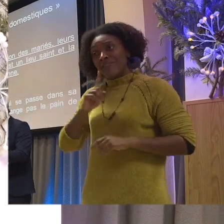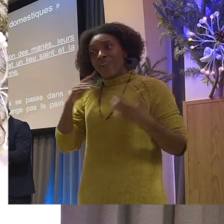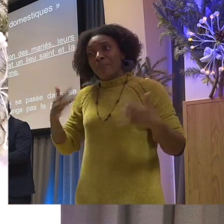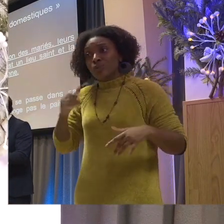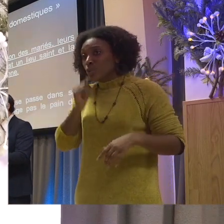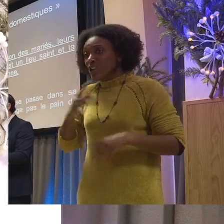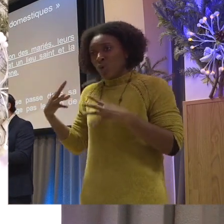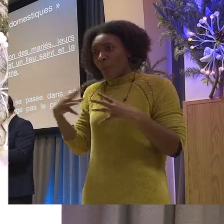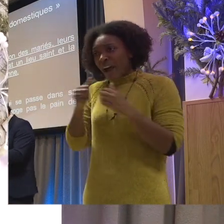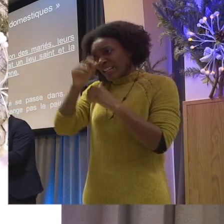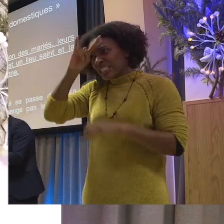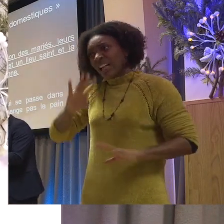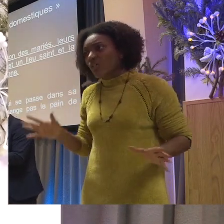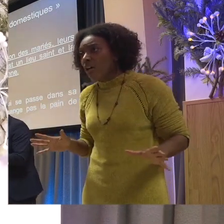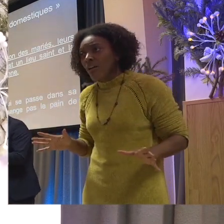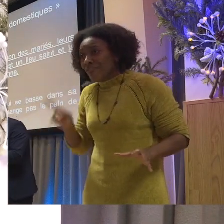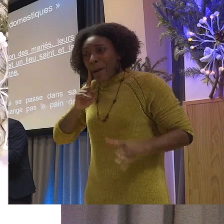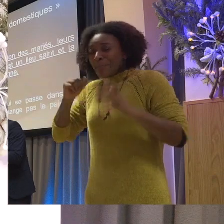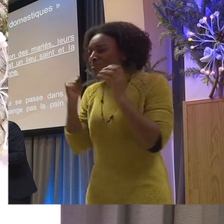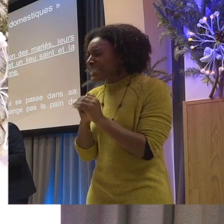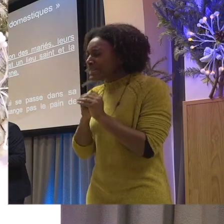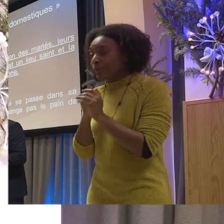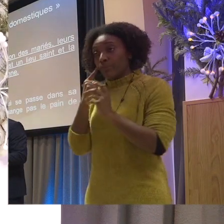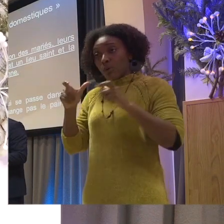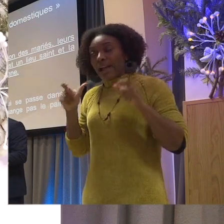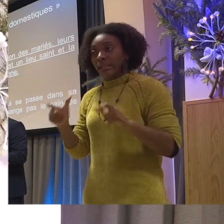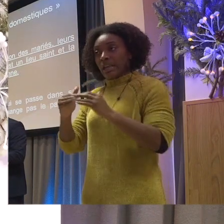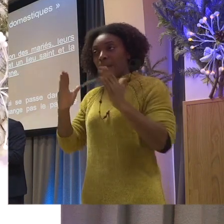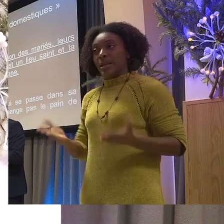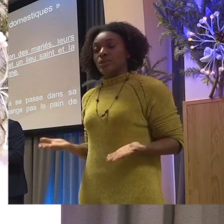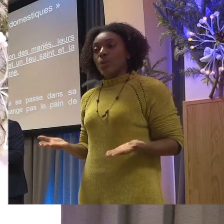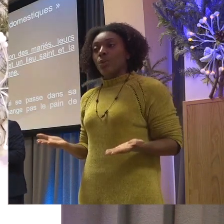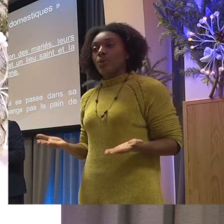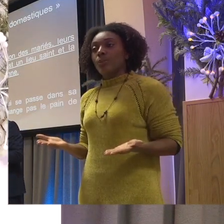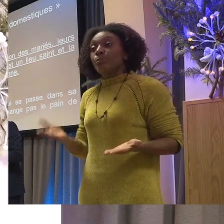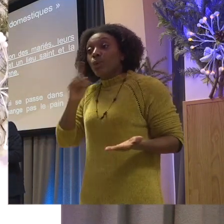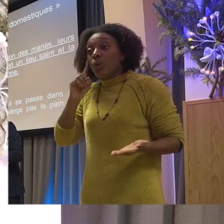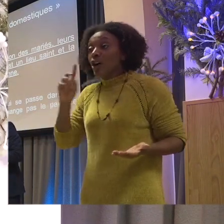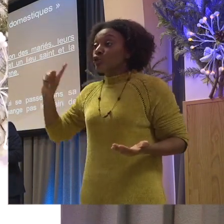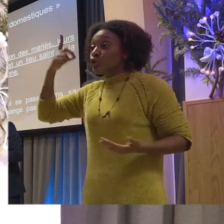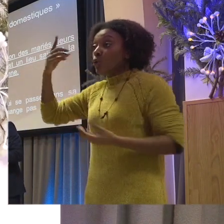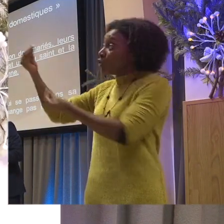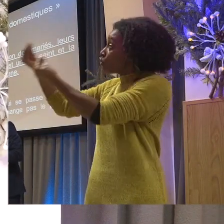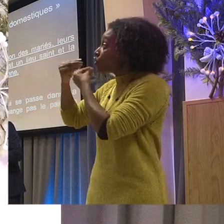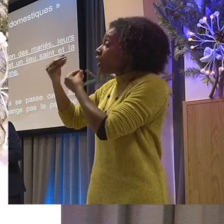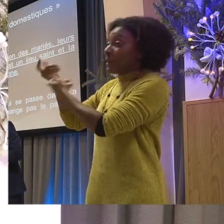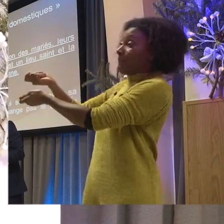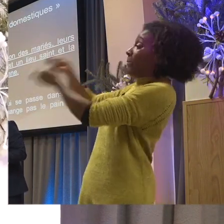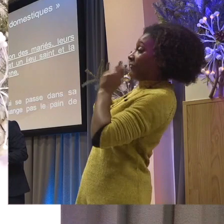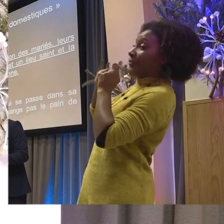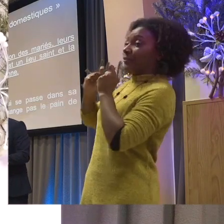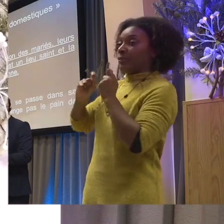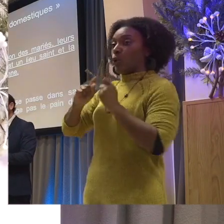chaque jour pour garder ta maison. Alléluia. Parce que Dieu lui a donné cette autorité par sa